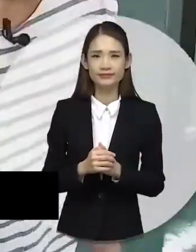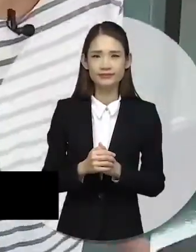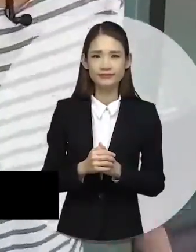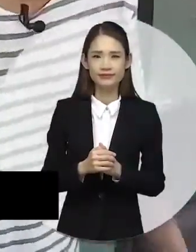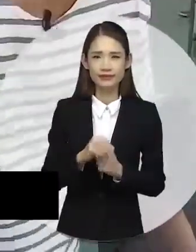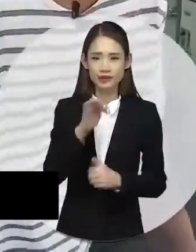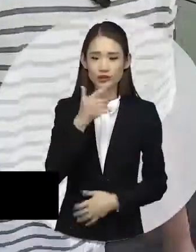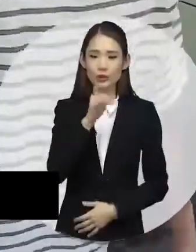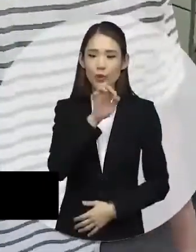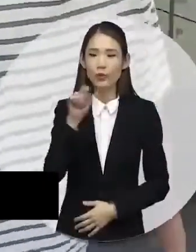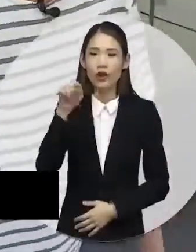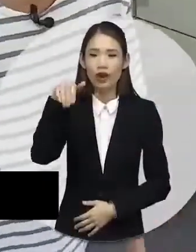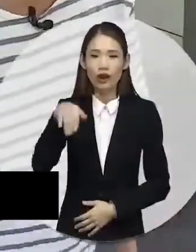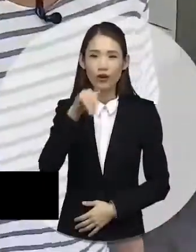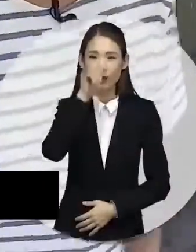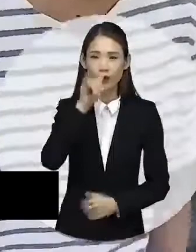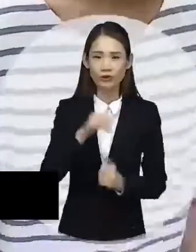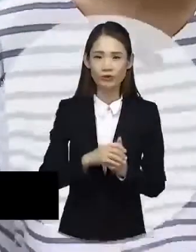소파도 있고.